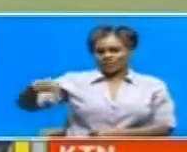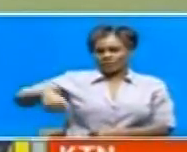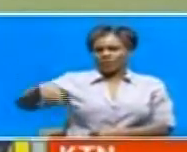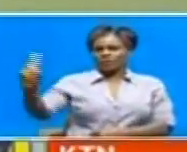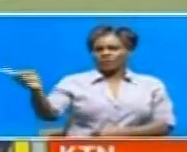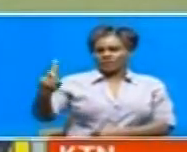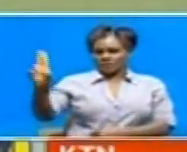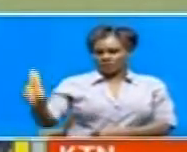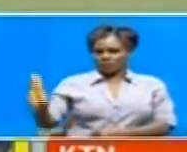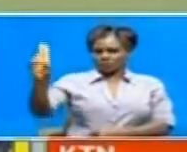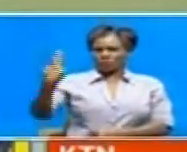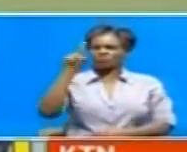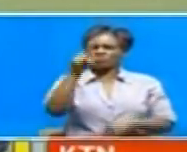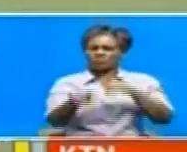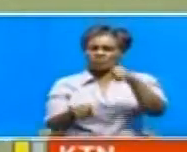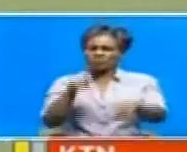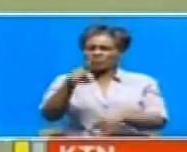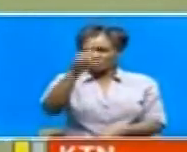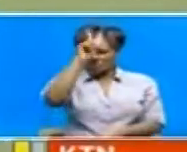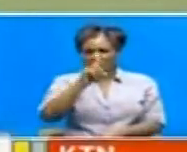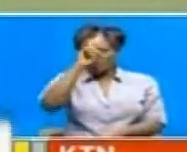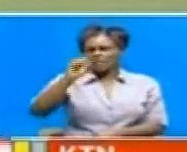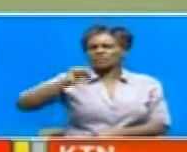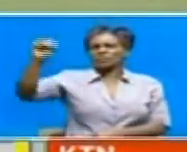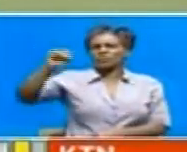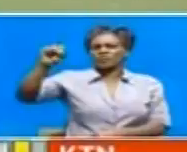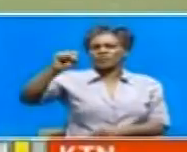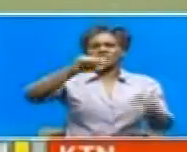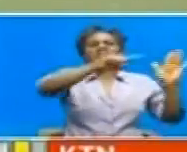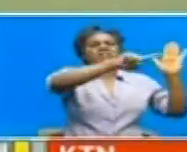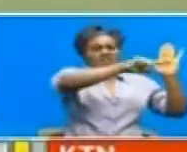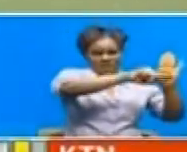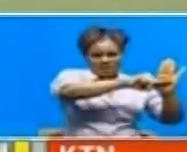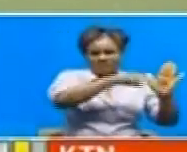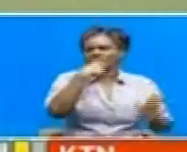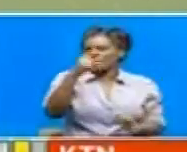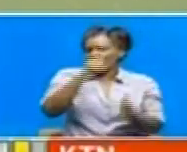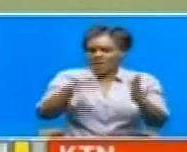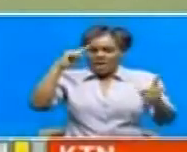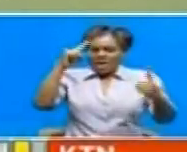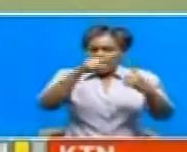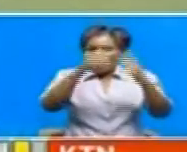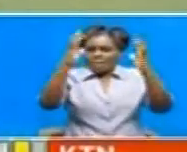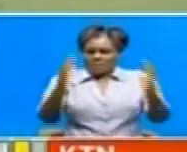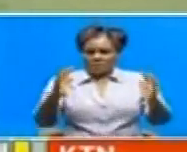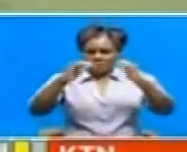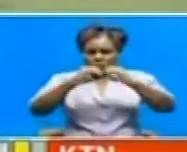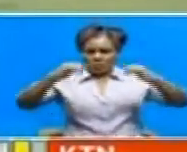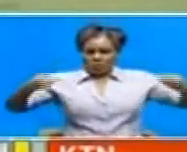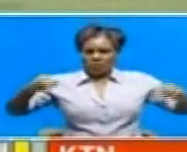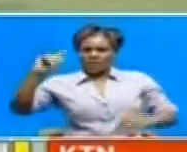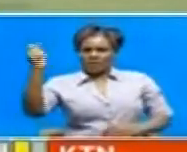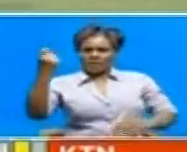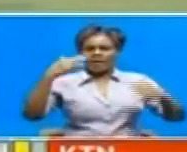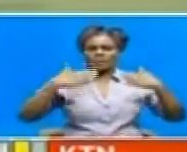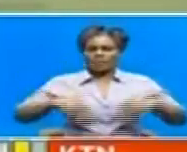Rais Uhuru Kenyatta ameukashifu vikali uwepo wa siasa potovu nchini, siasa anazodai lengo lake kuu ni kuwagawanya wa Kenya